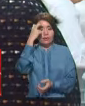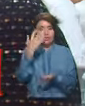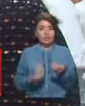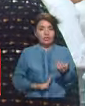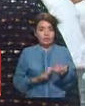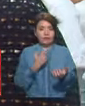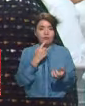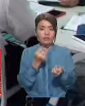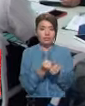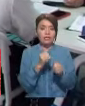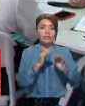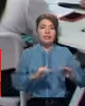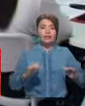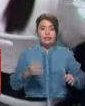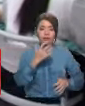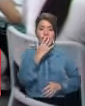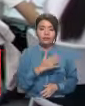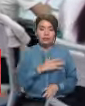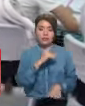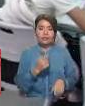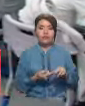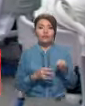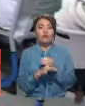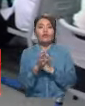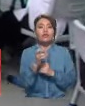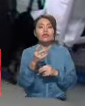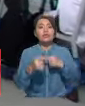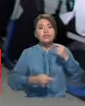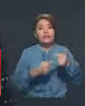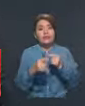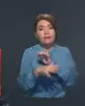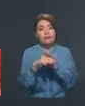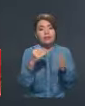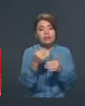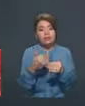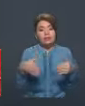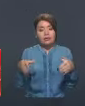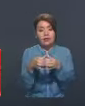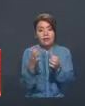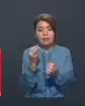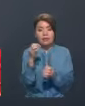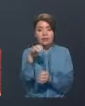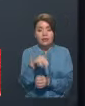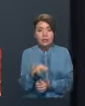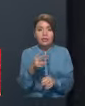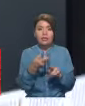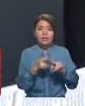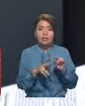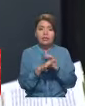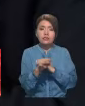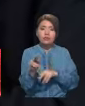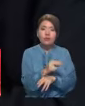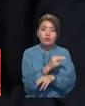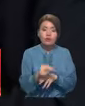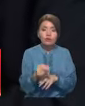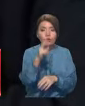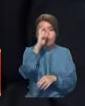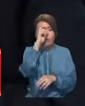кредо. Я люблю детей. В настоящее время в рамках реализации предвыборной программы партии «Аманат» разрабатывается концепция воспитания «Ултох